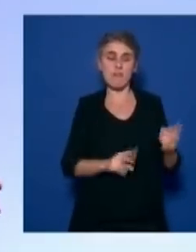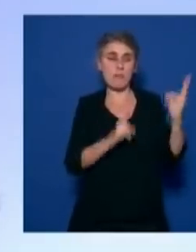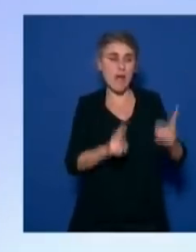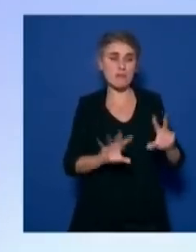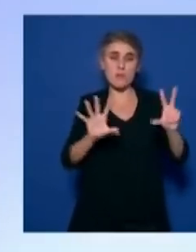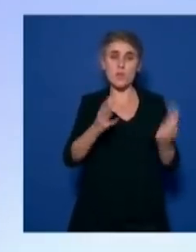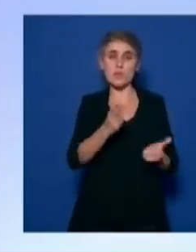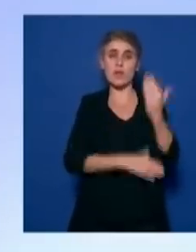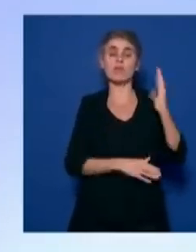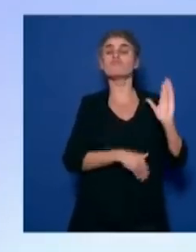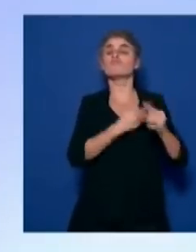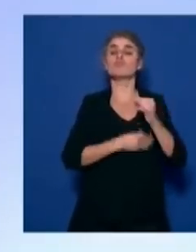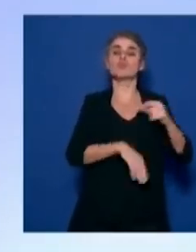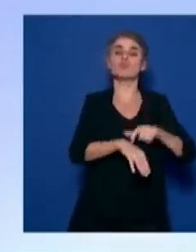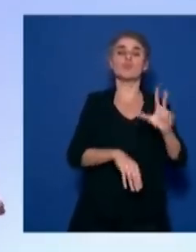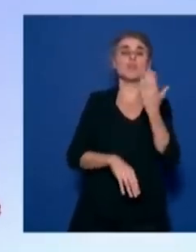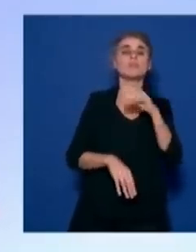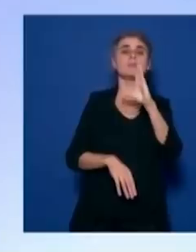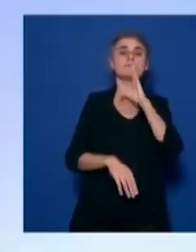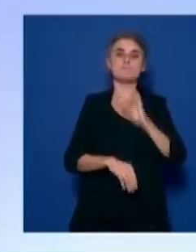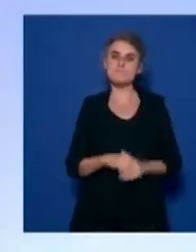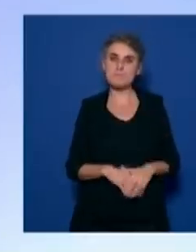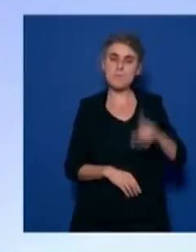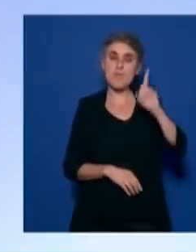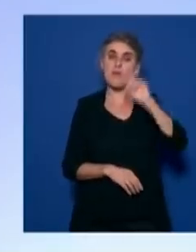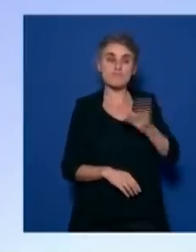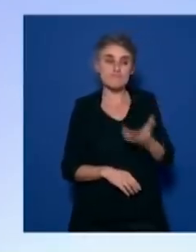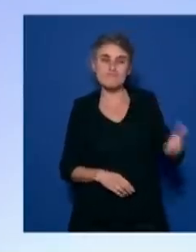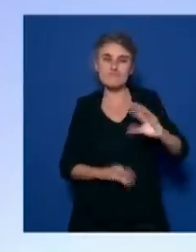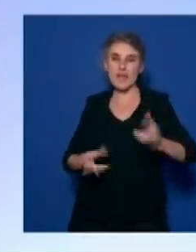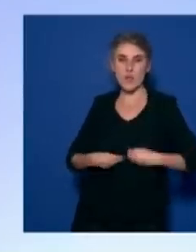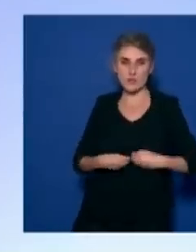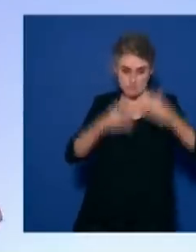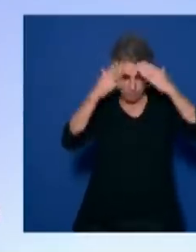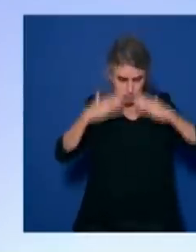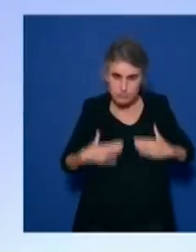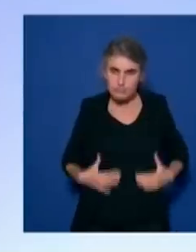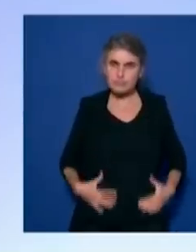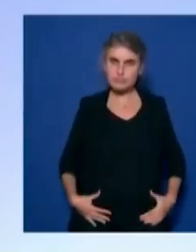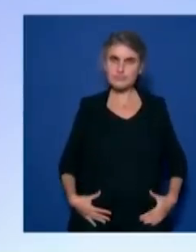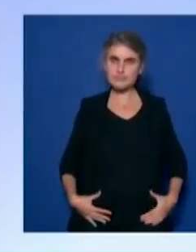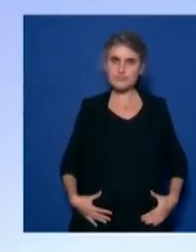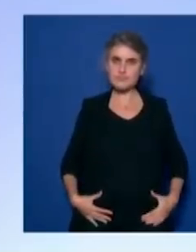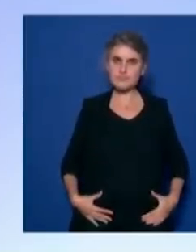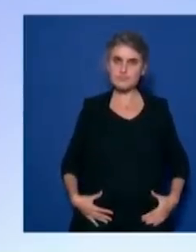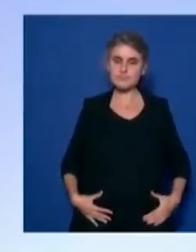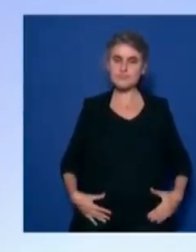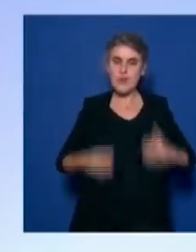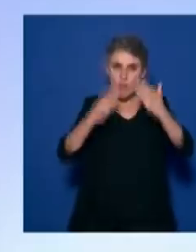heures chaque jour qui repartent à 15h des femmes en niqab qui les accueillent et lorsqu'on les interroge